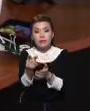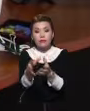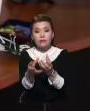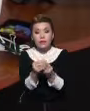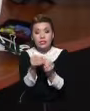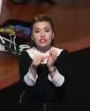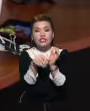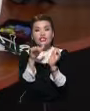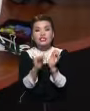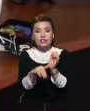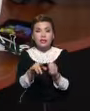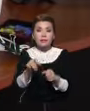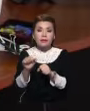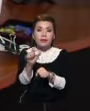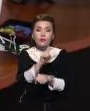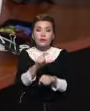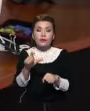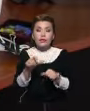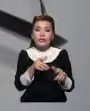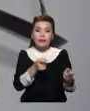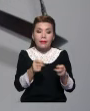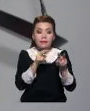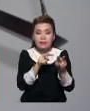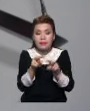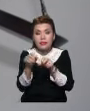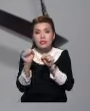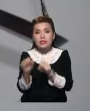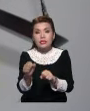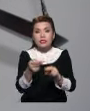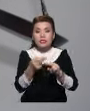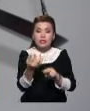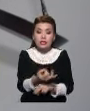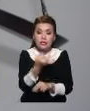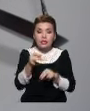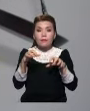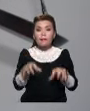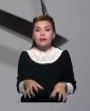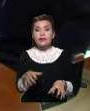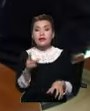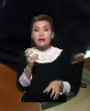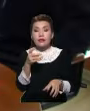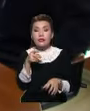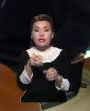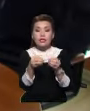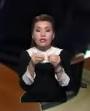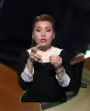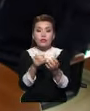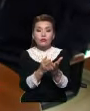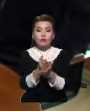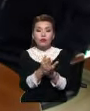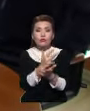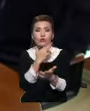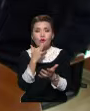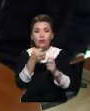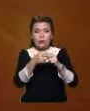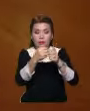тысяч специалистов, но и регулирует их деятельность, защищает интересы. И по словам председателя коллегии, за 10 лет работы возникло немало